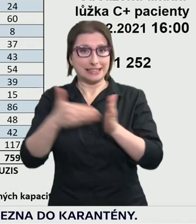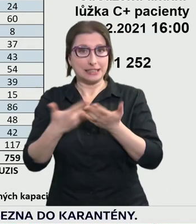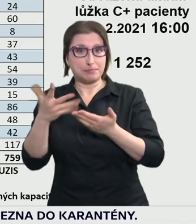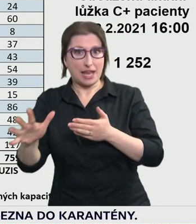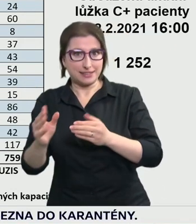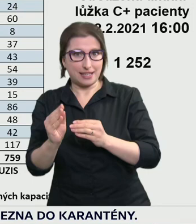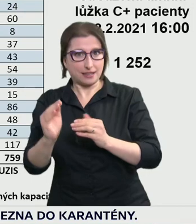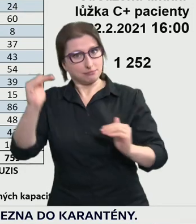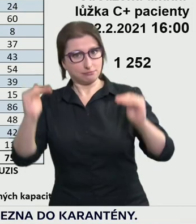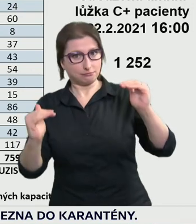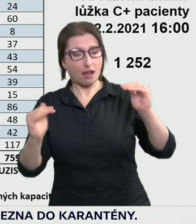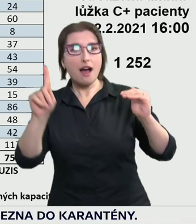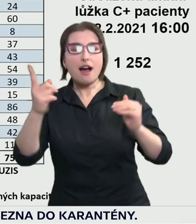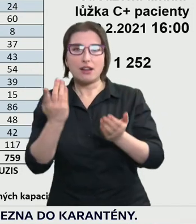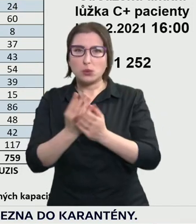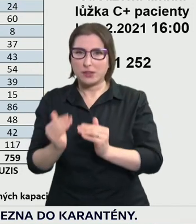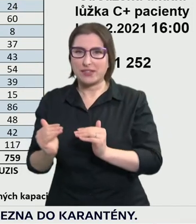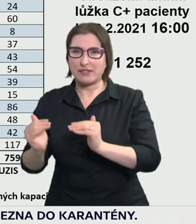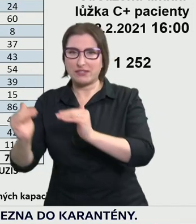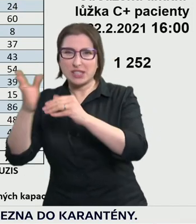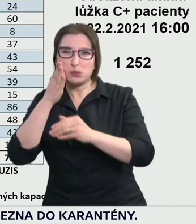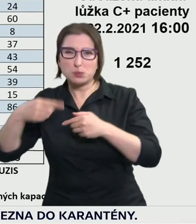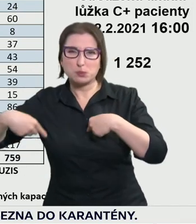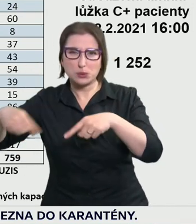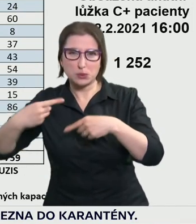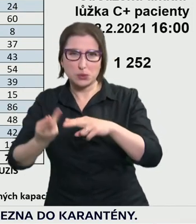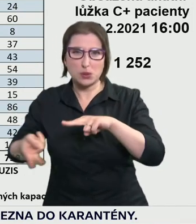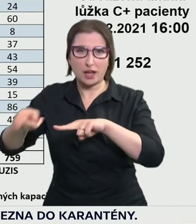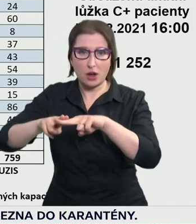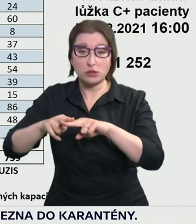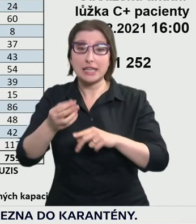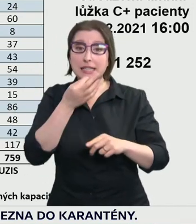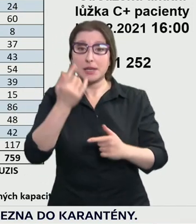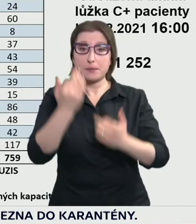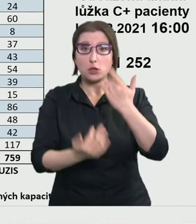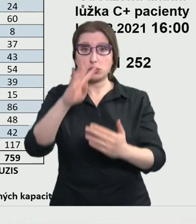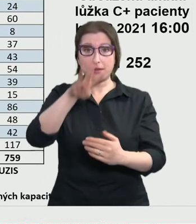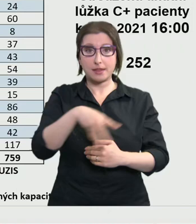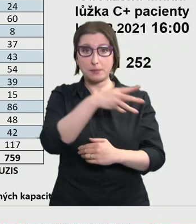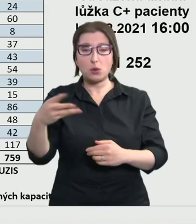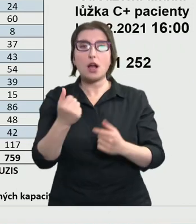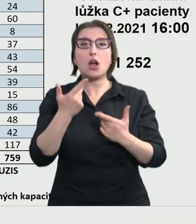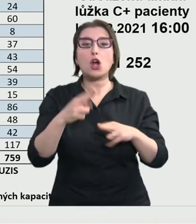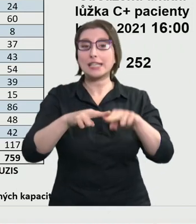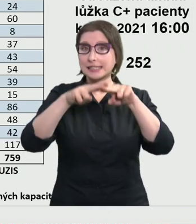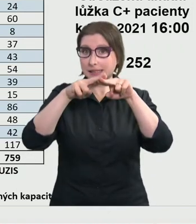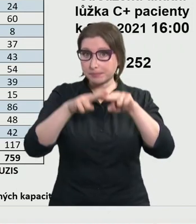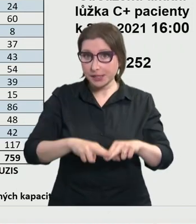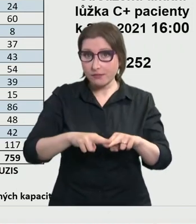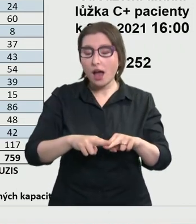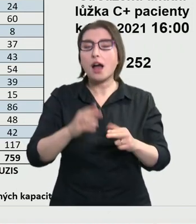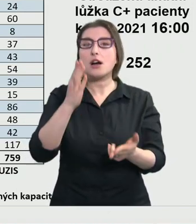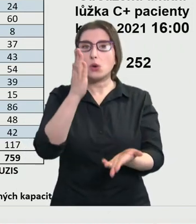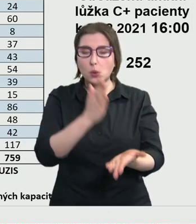A když se podíváte na tu tabulku a sečetli byste si počty volných kapacit, které jsou, tak se vlastně